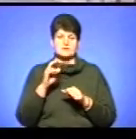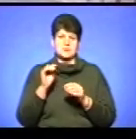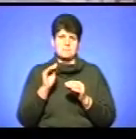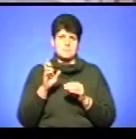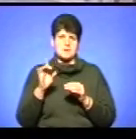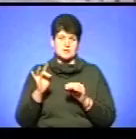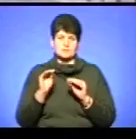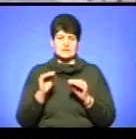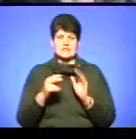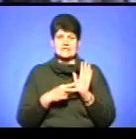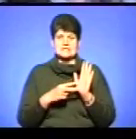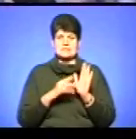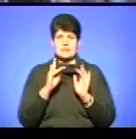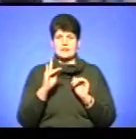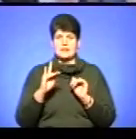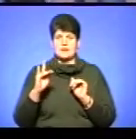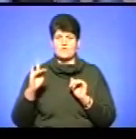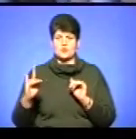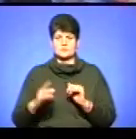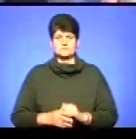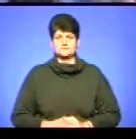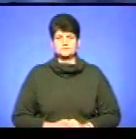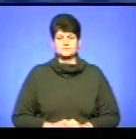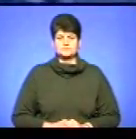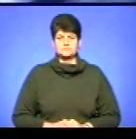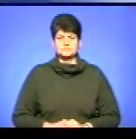встановили 7 лавок. Анжела Шова, Андрій Бодак, новини.